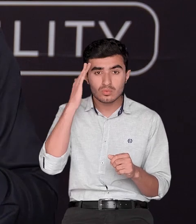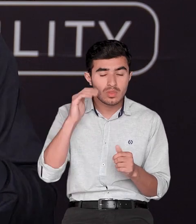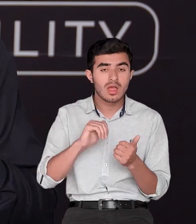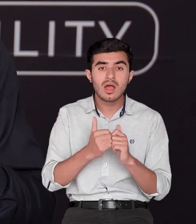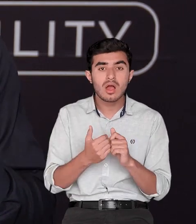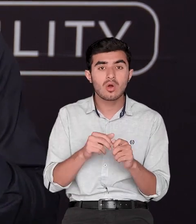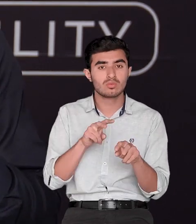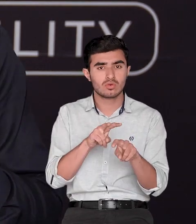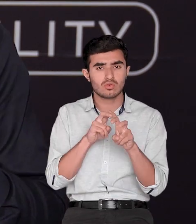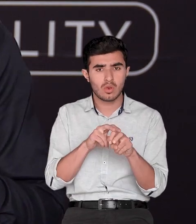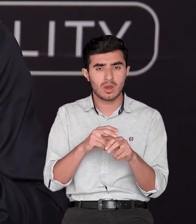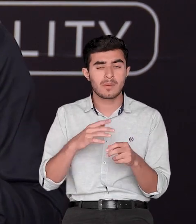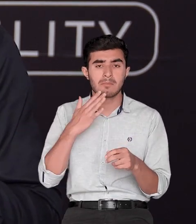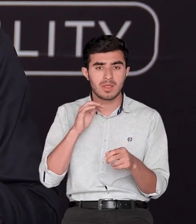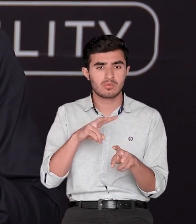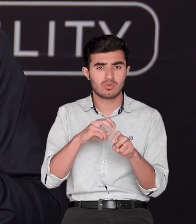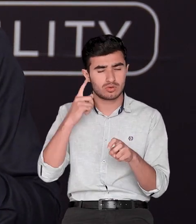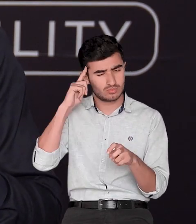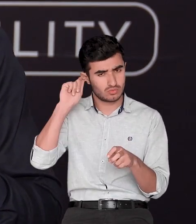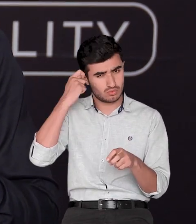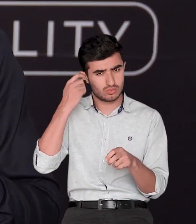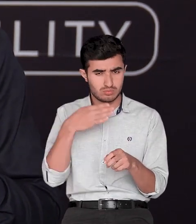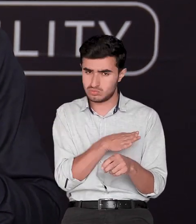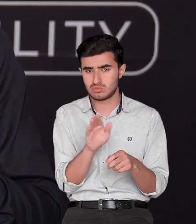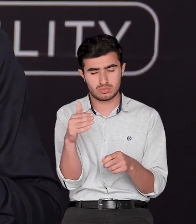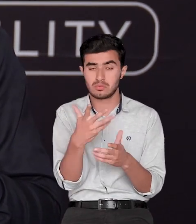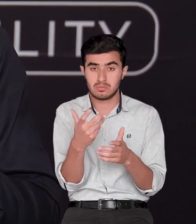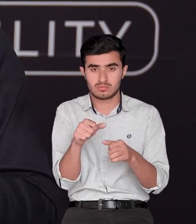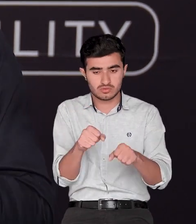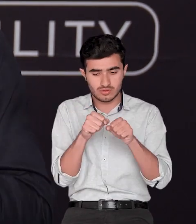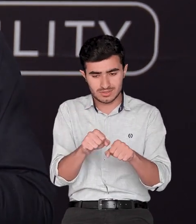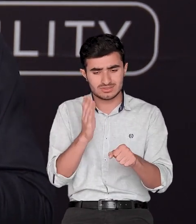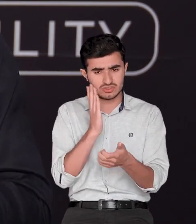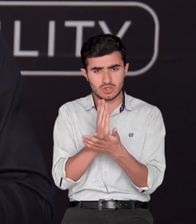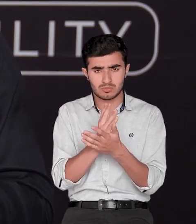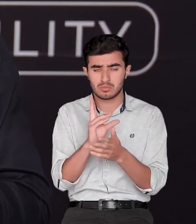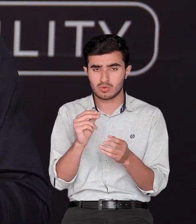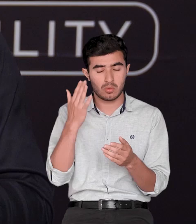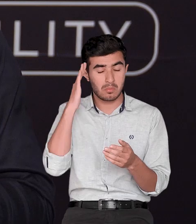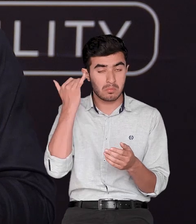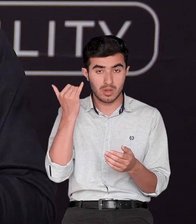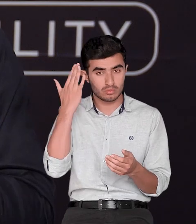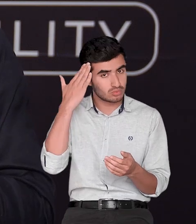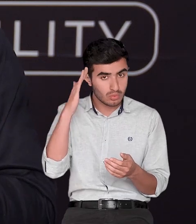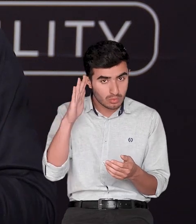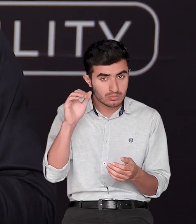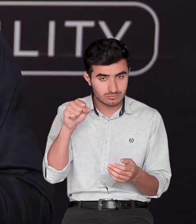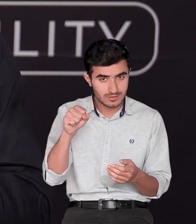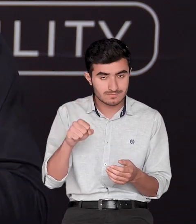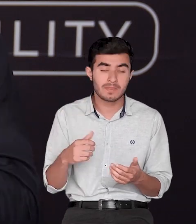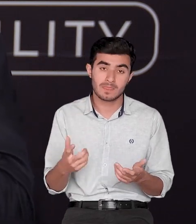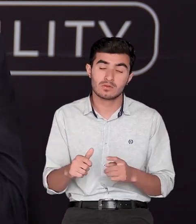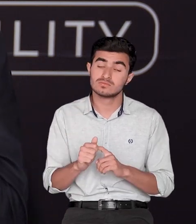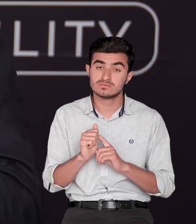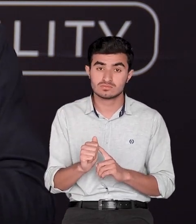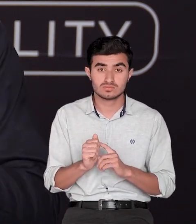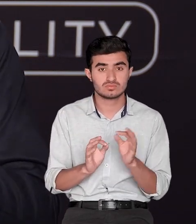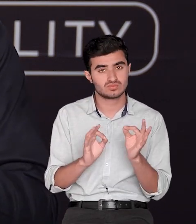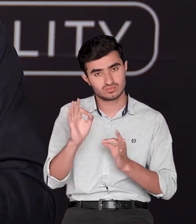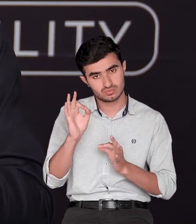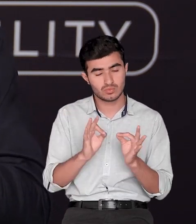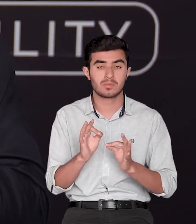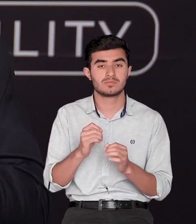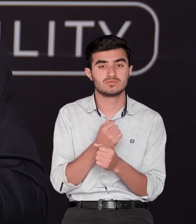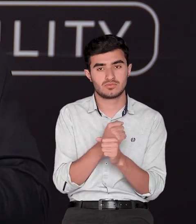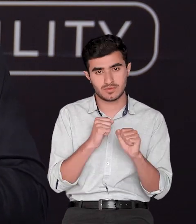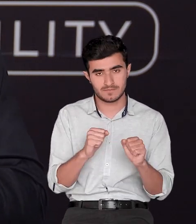हमने लास्ट 10 ईयर्स मैंने देखा है कि बावजूद चाहने के भी राइडर घोड़े को, उसकी डायरेक्शन